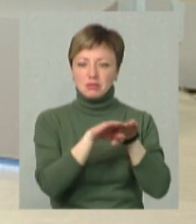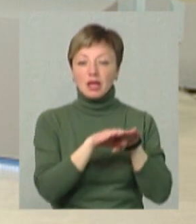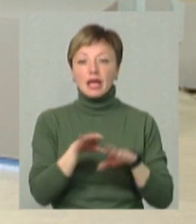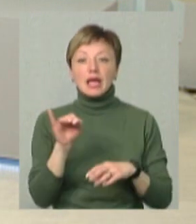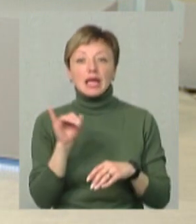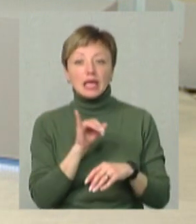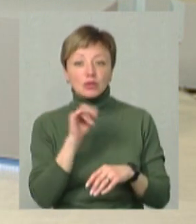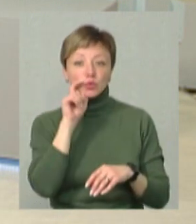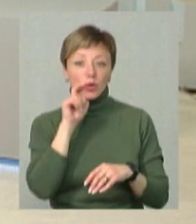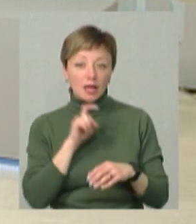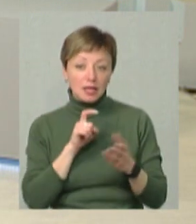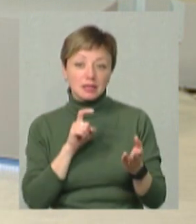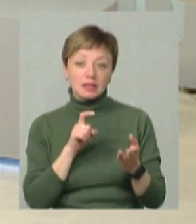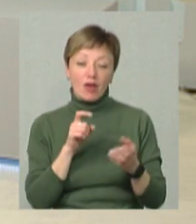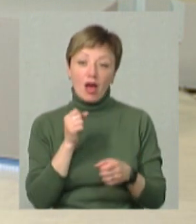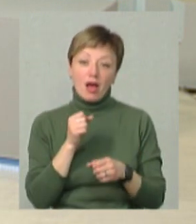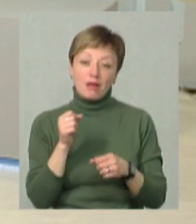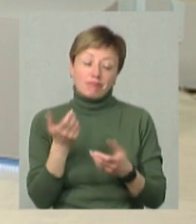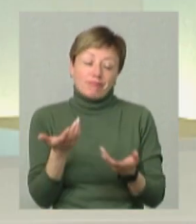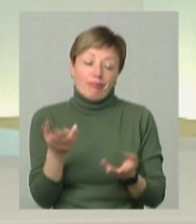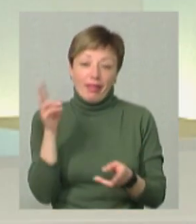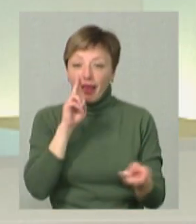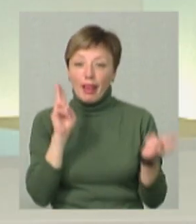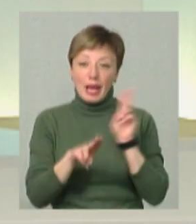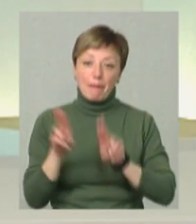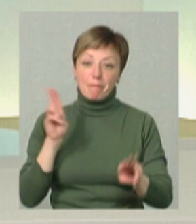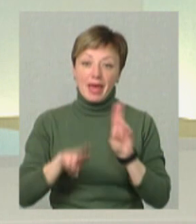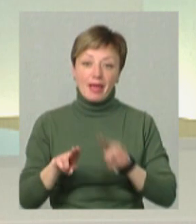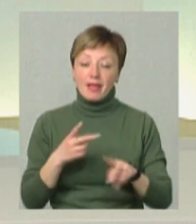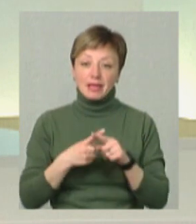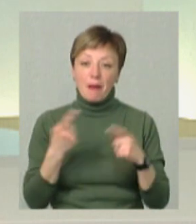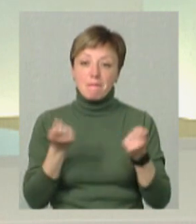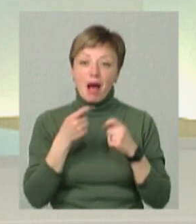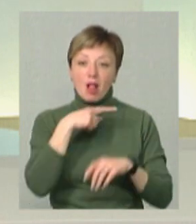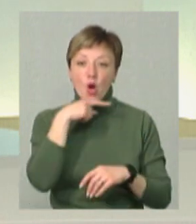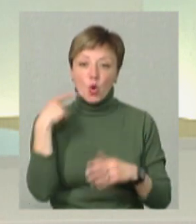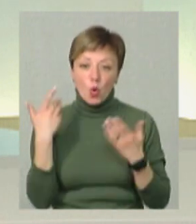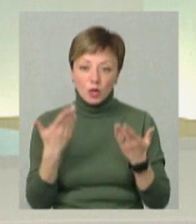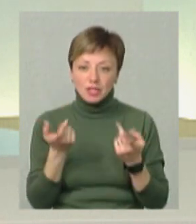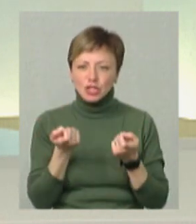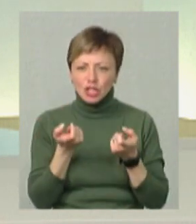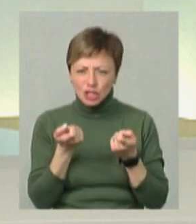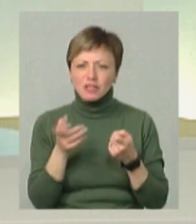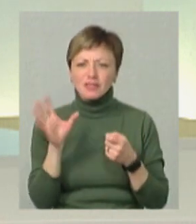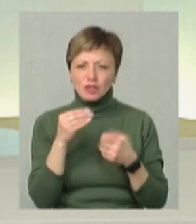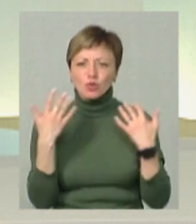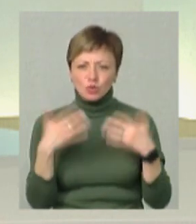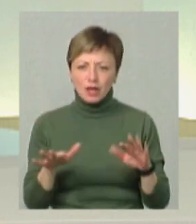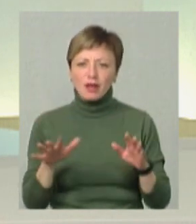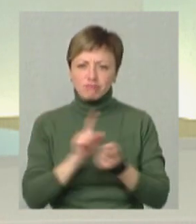І з українців ліпили тих малоросів. І їм здавалося, що трішечки, і всі вже